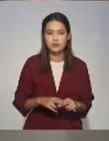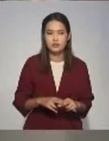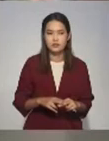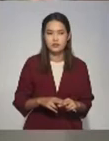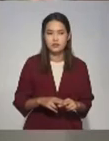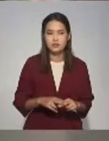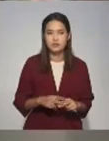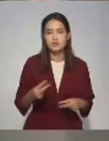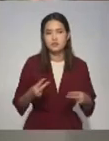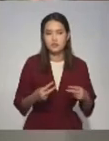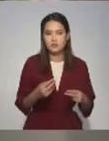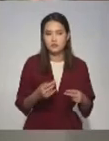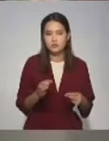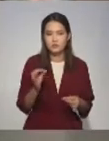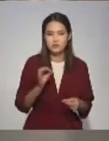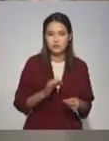да, бірақ та